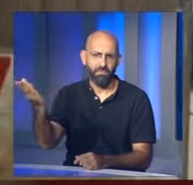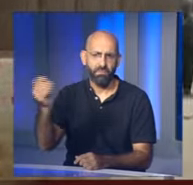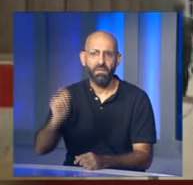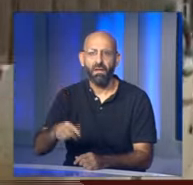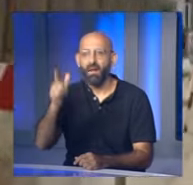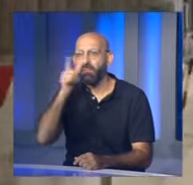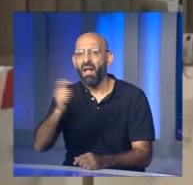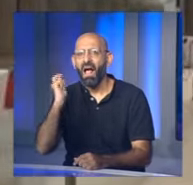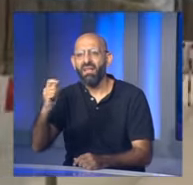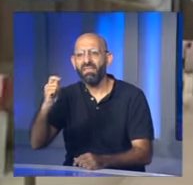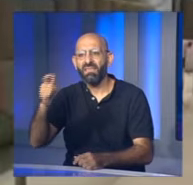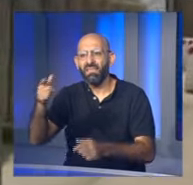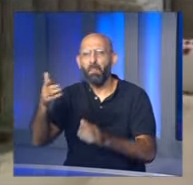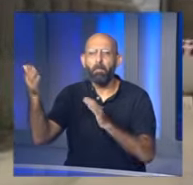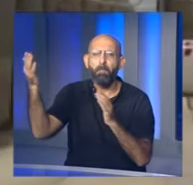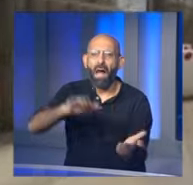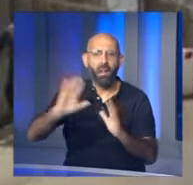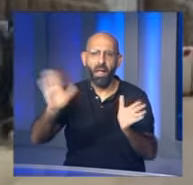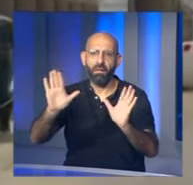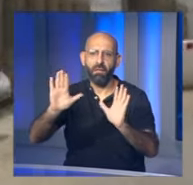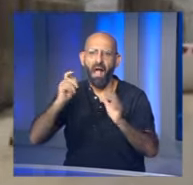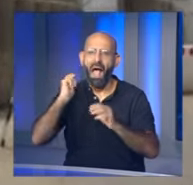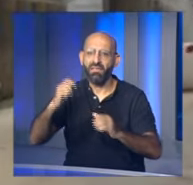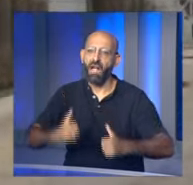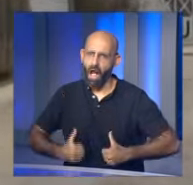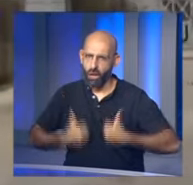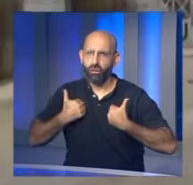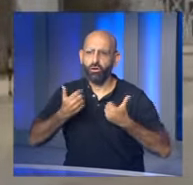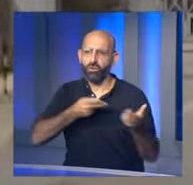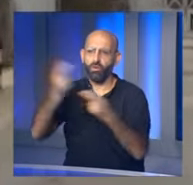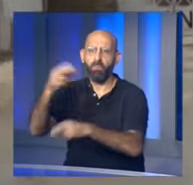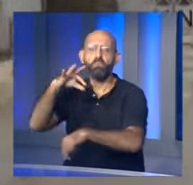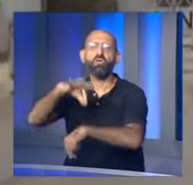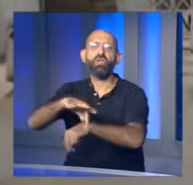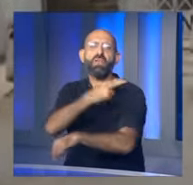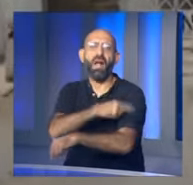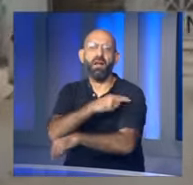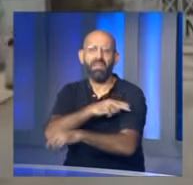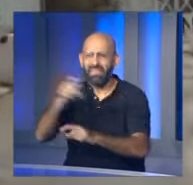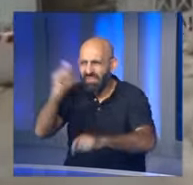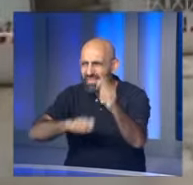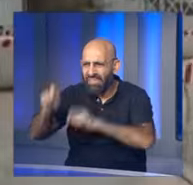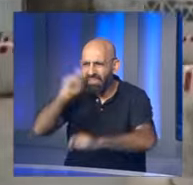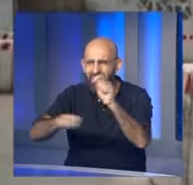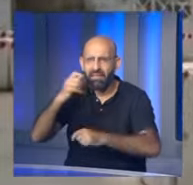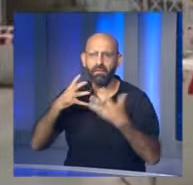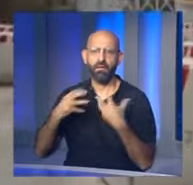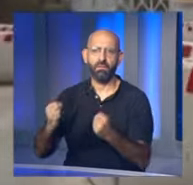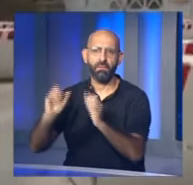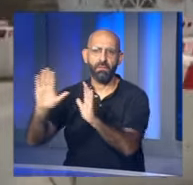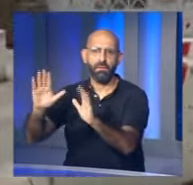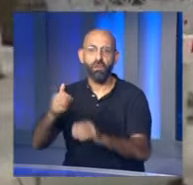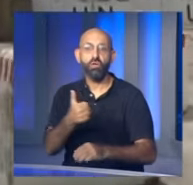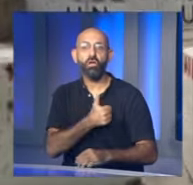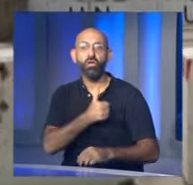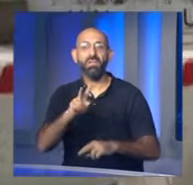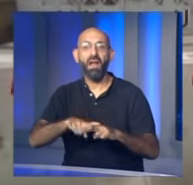مباشر وتسببت بجرح الجنديين ولحسن الحظ الاصابات ليست خطره لكنهما لا يزالان في